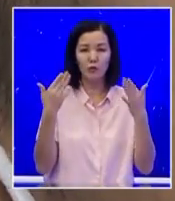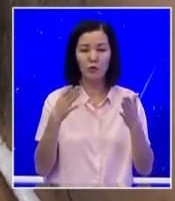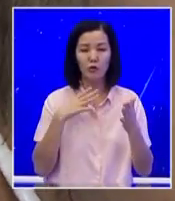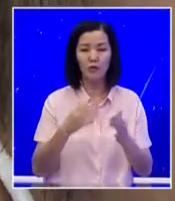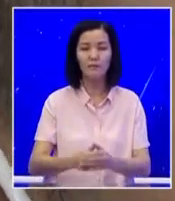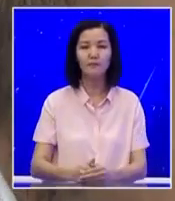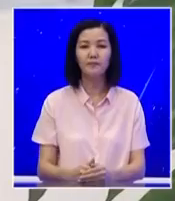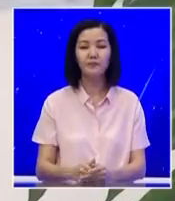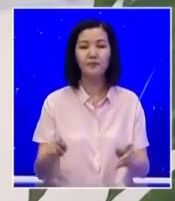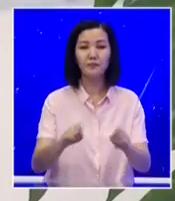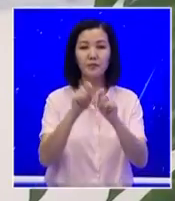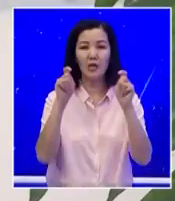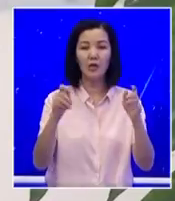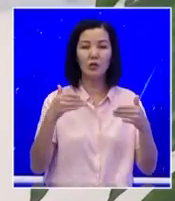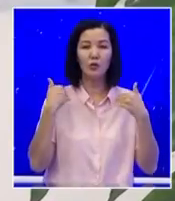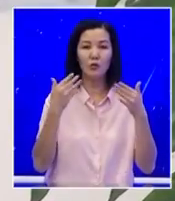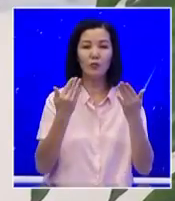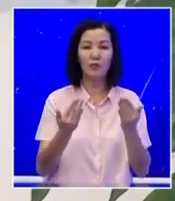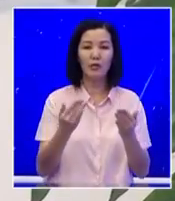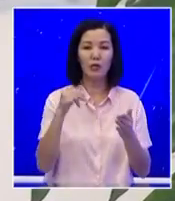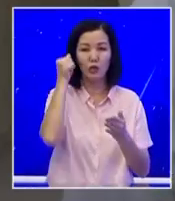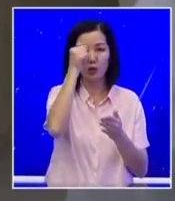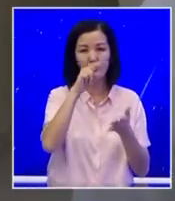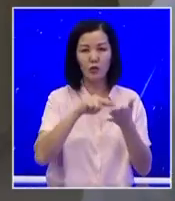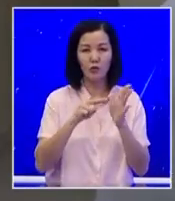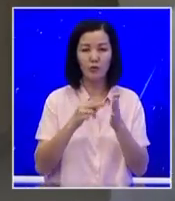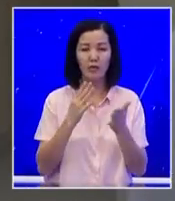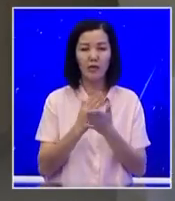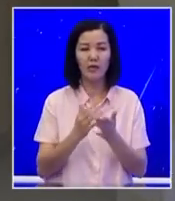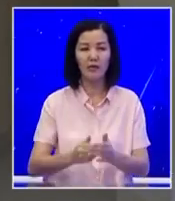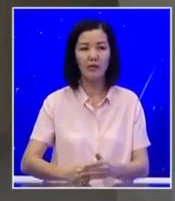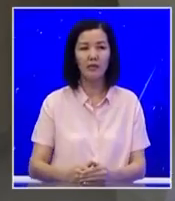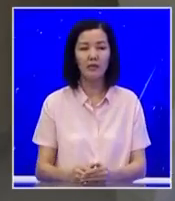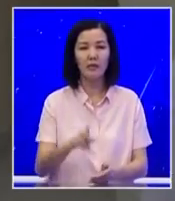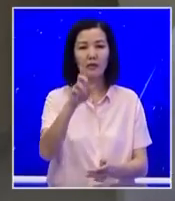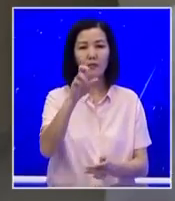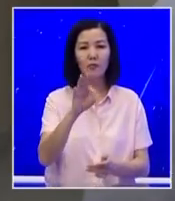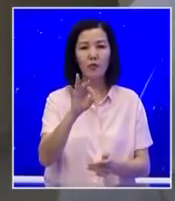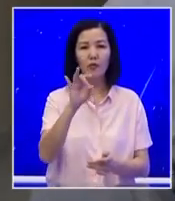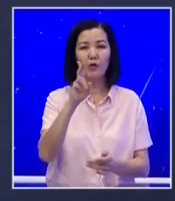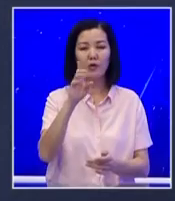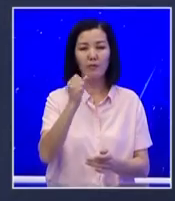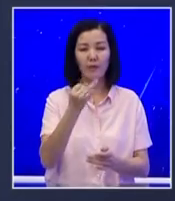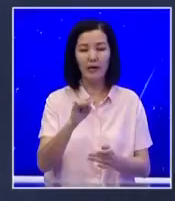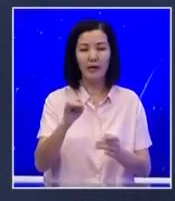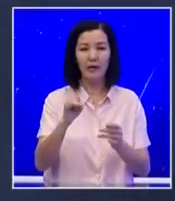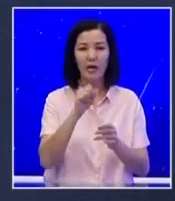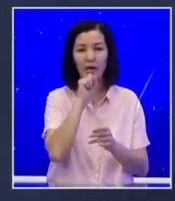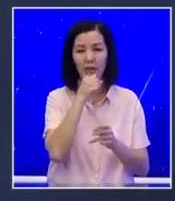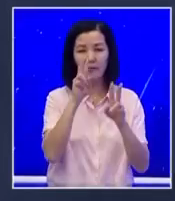жатыр. Тұсаукесері биылға жоспарланған. Мен Бөрібай атамызды зерттеп жүргеніме 20 жыл